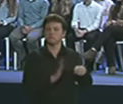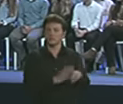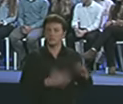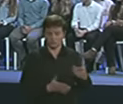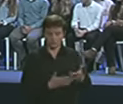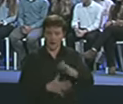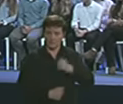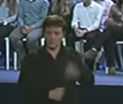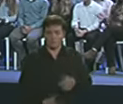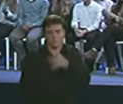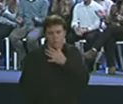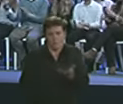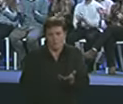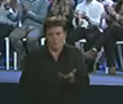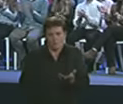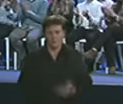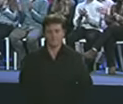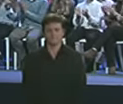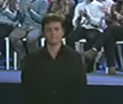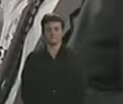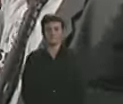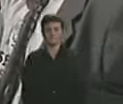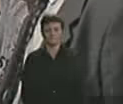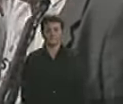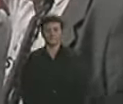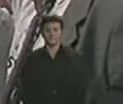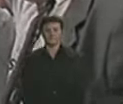sociales parmi les plus généreuses du monde.